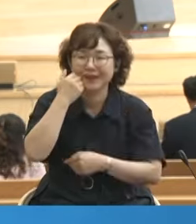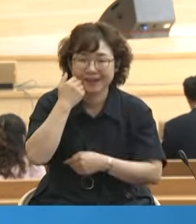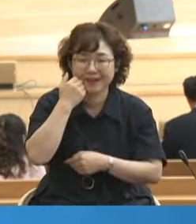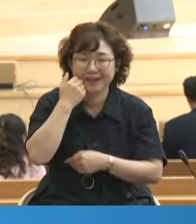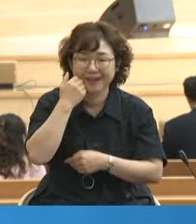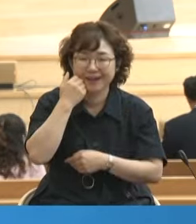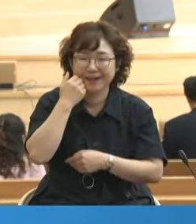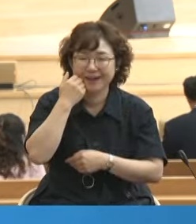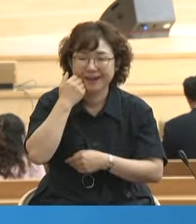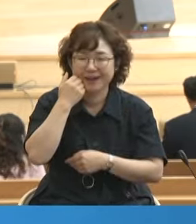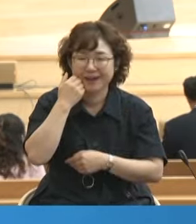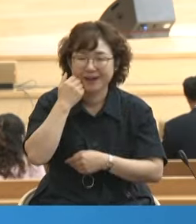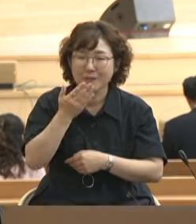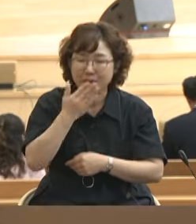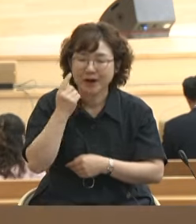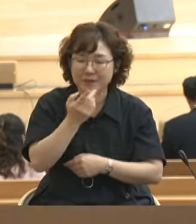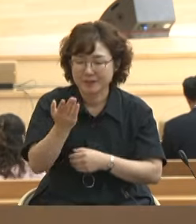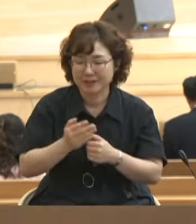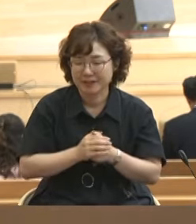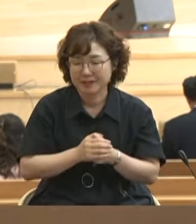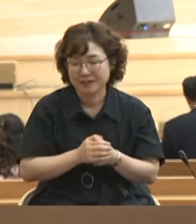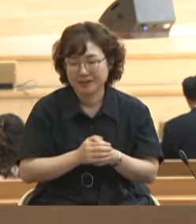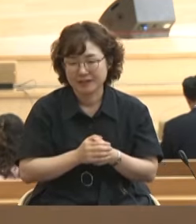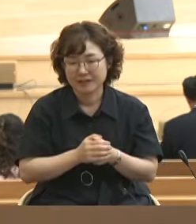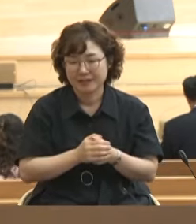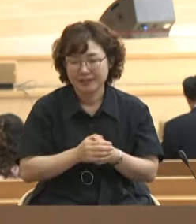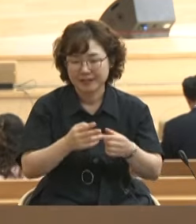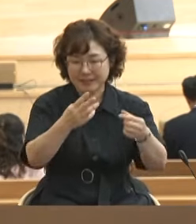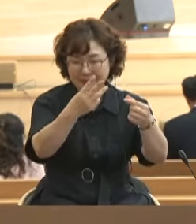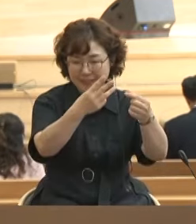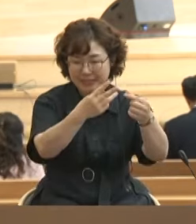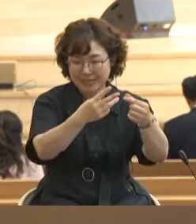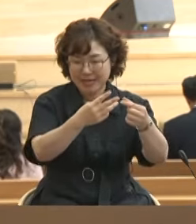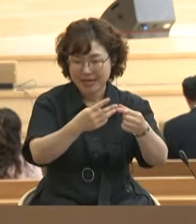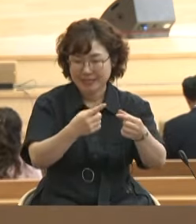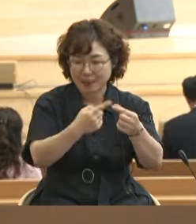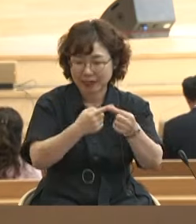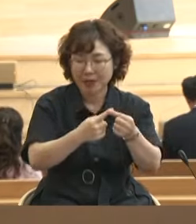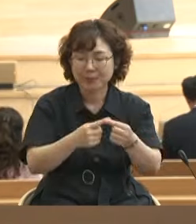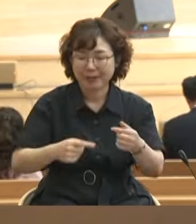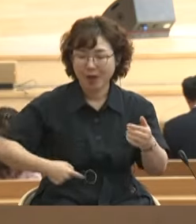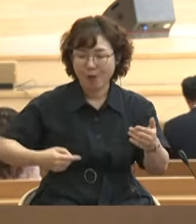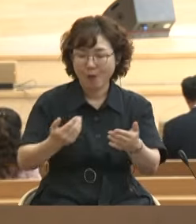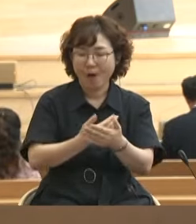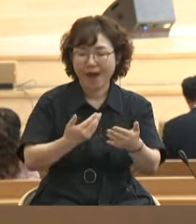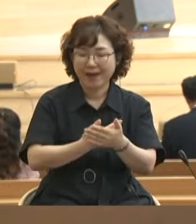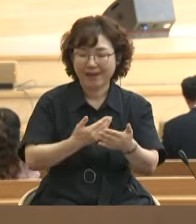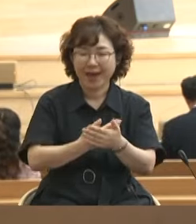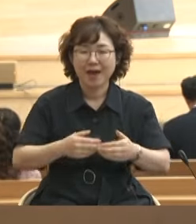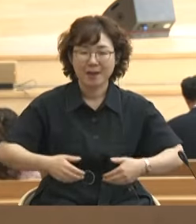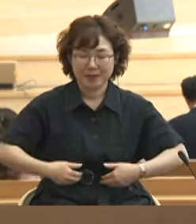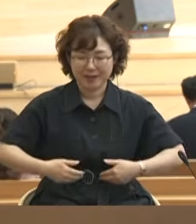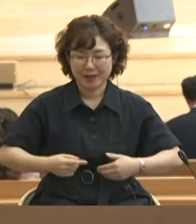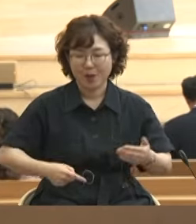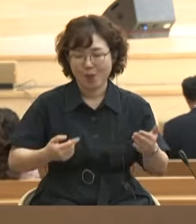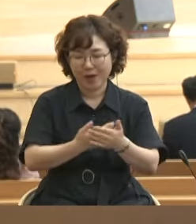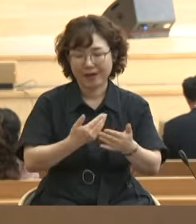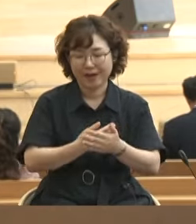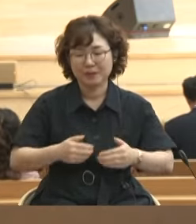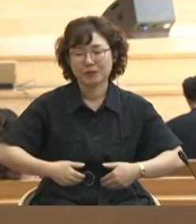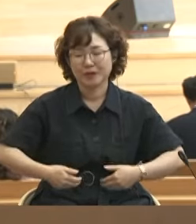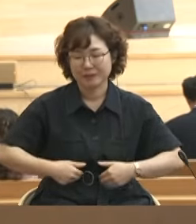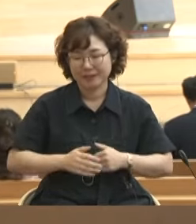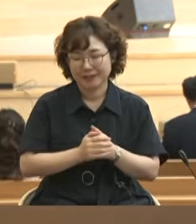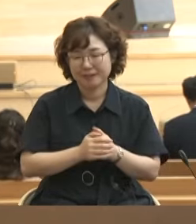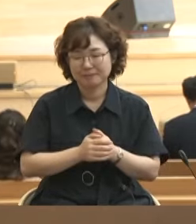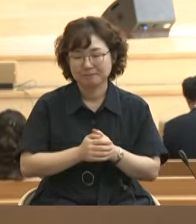누가 갈 수 있느냐? 따라하십시다. 회개해야 한다. 회개해야 한다. 한 번 더 마음에 다짐하면서 회개해야 한다. 회개해야